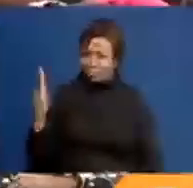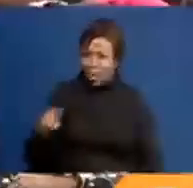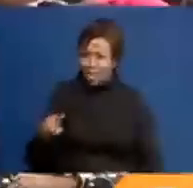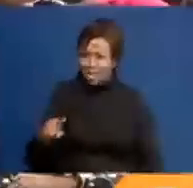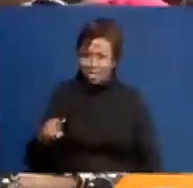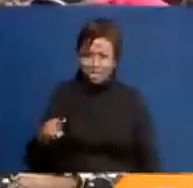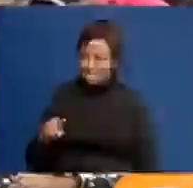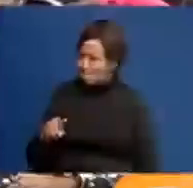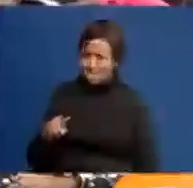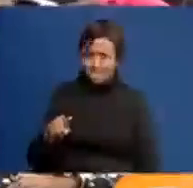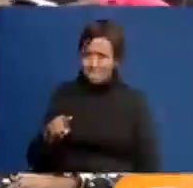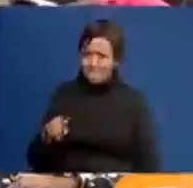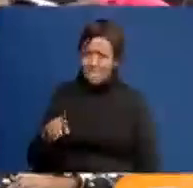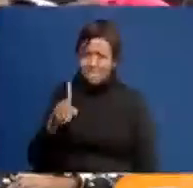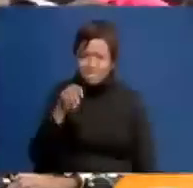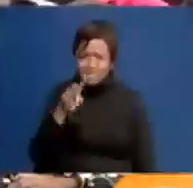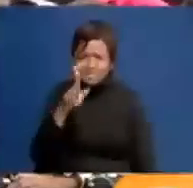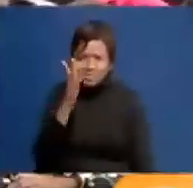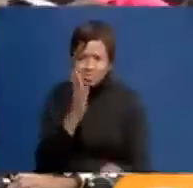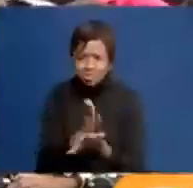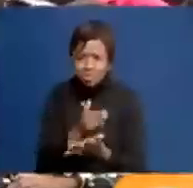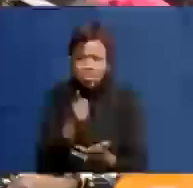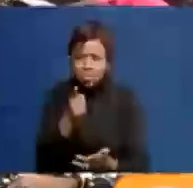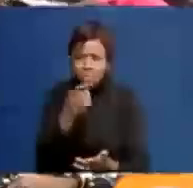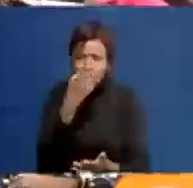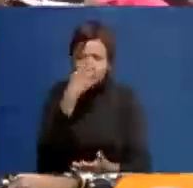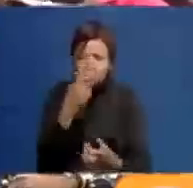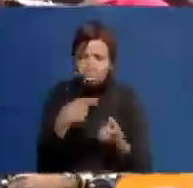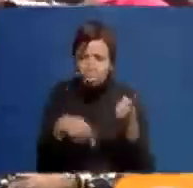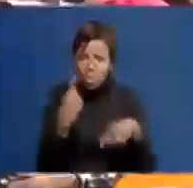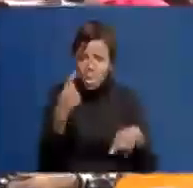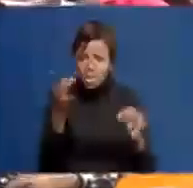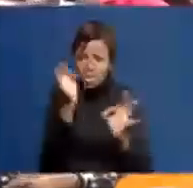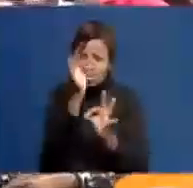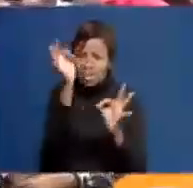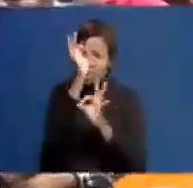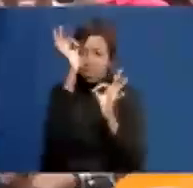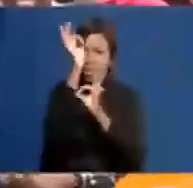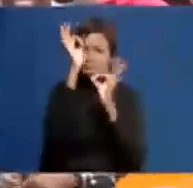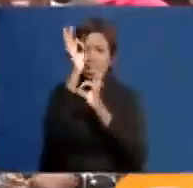Nikajiuliza, hii television inasema ukweli ama ni uongo?